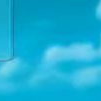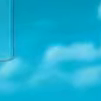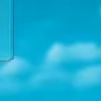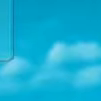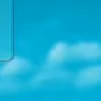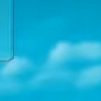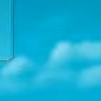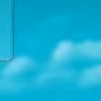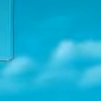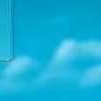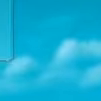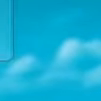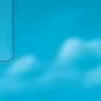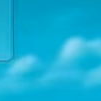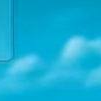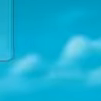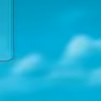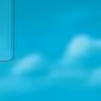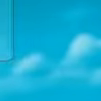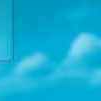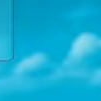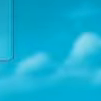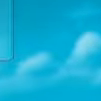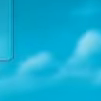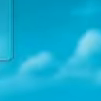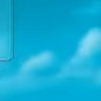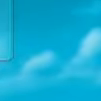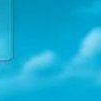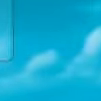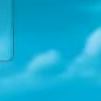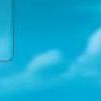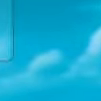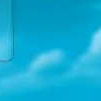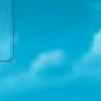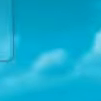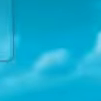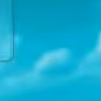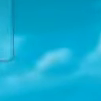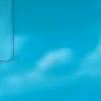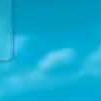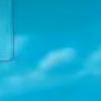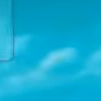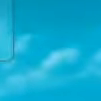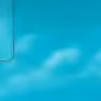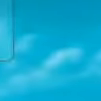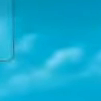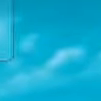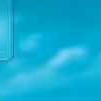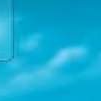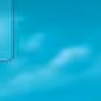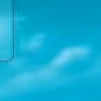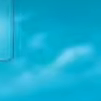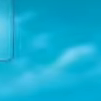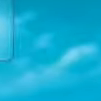7 градусов со знаком плюс. В Байконуре днем плюс 22 градуса, ночью плюс 8.